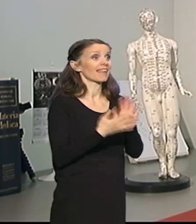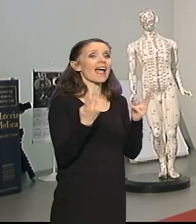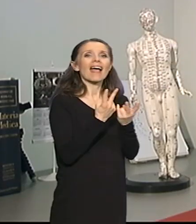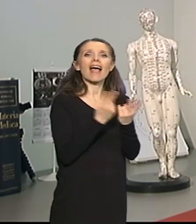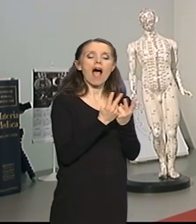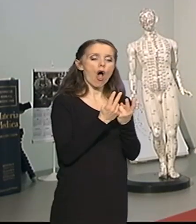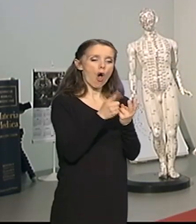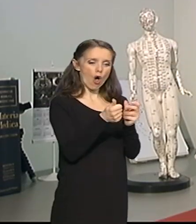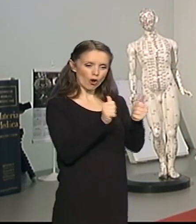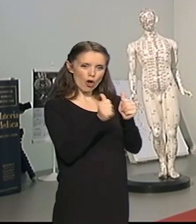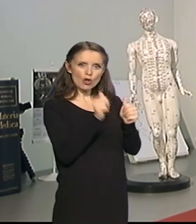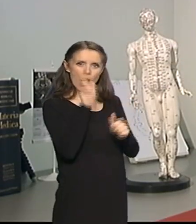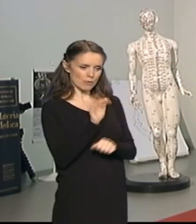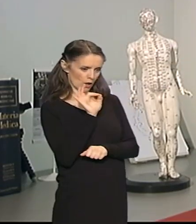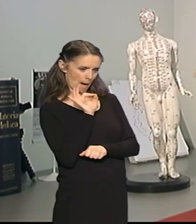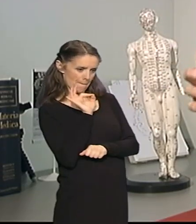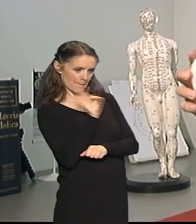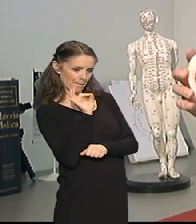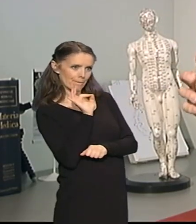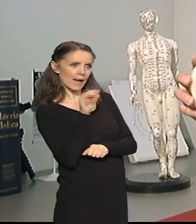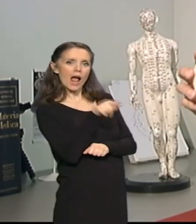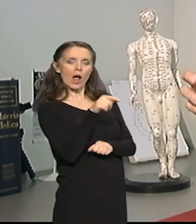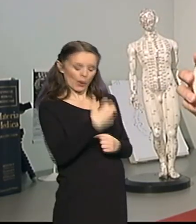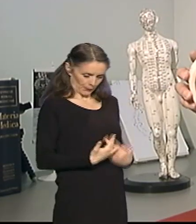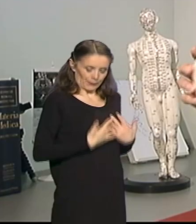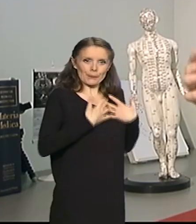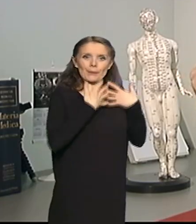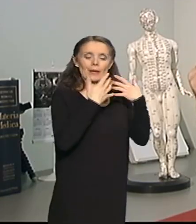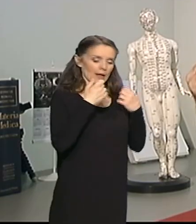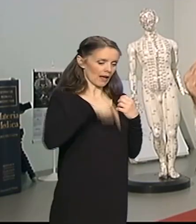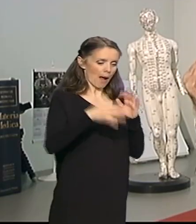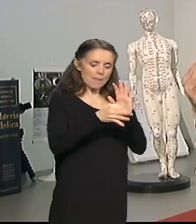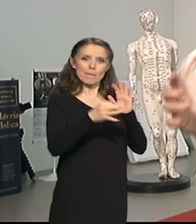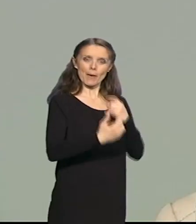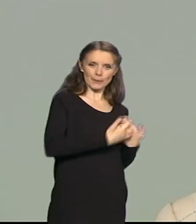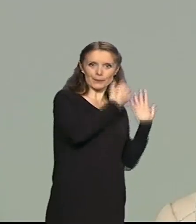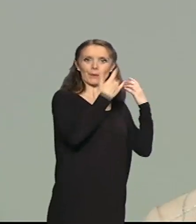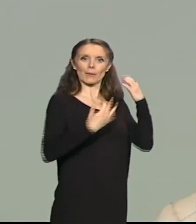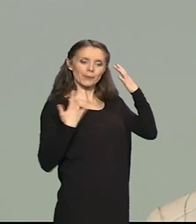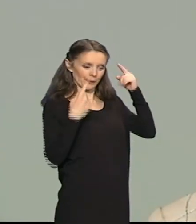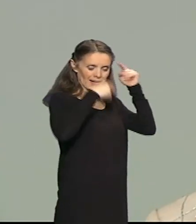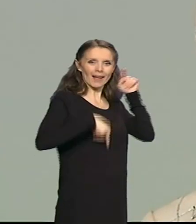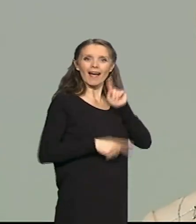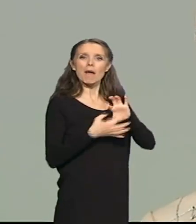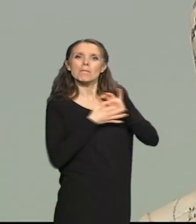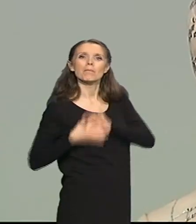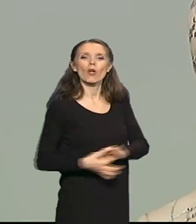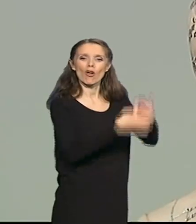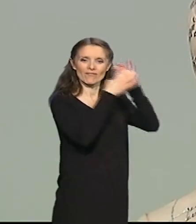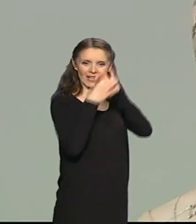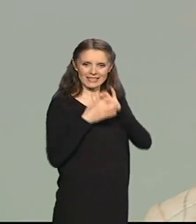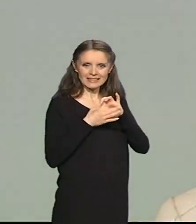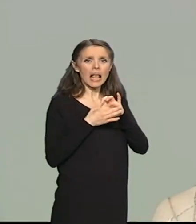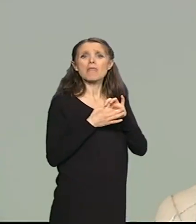možete pristupi i da se kontroliše celo telo iz nekoliko susednih tačaka. U većini slučajeva akupunktura